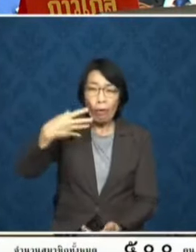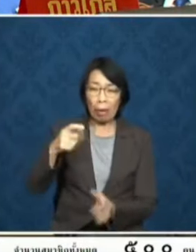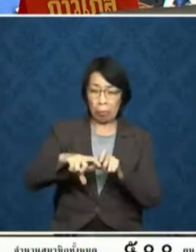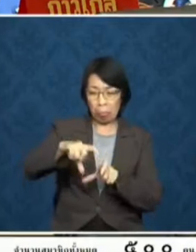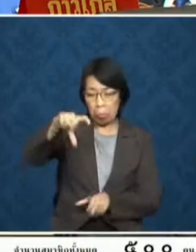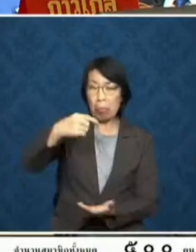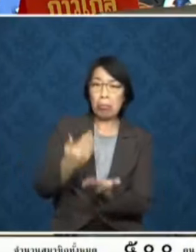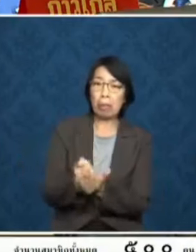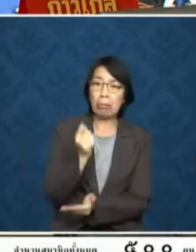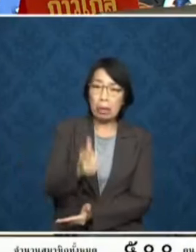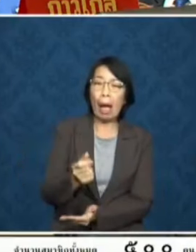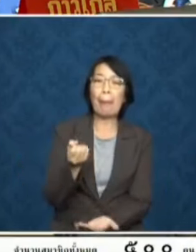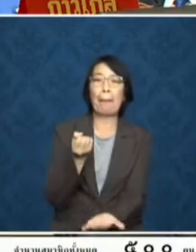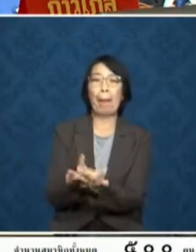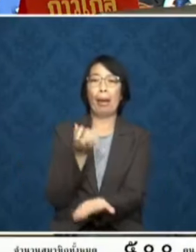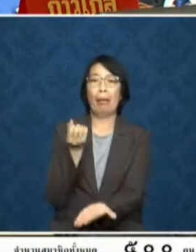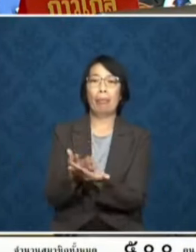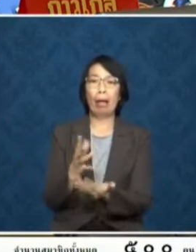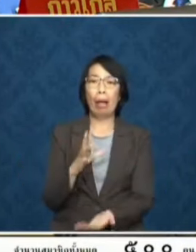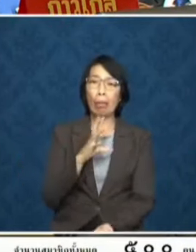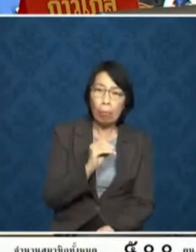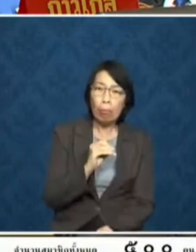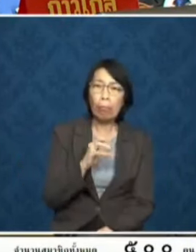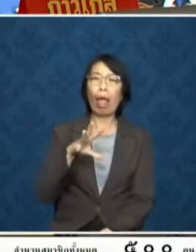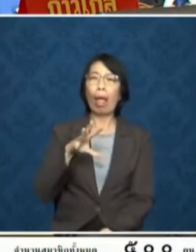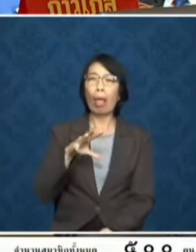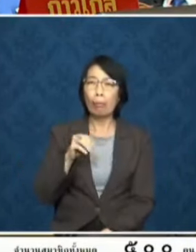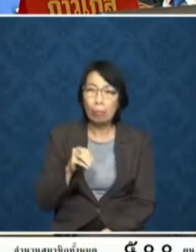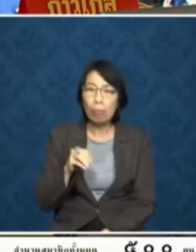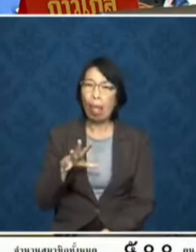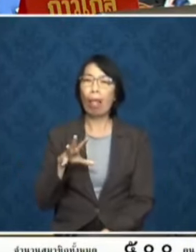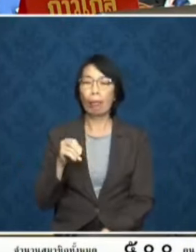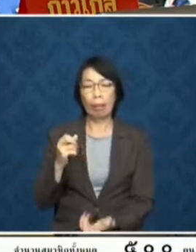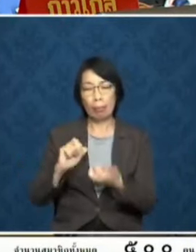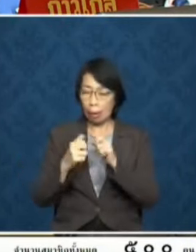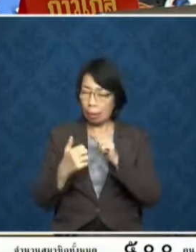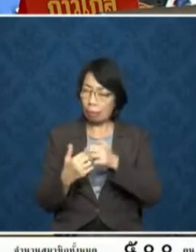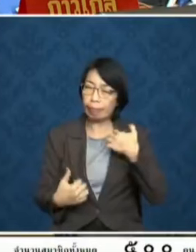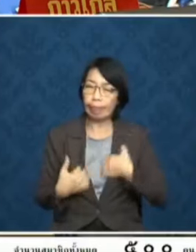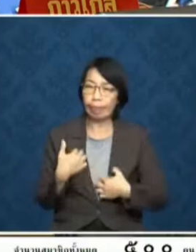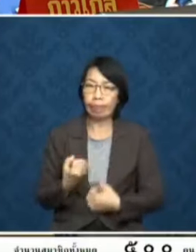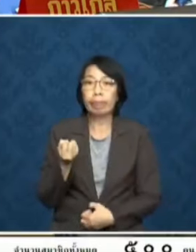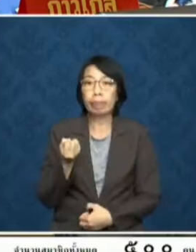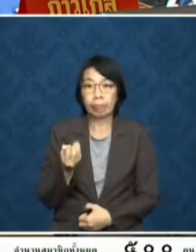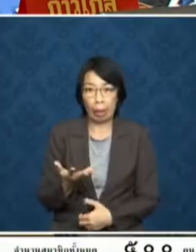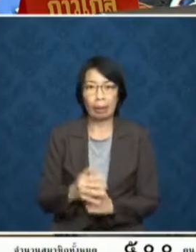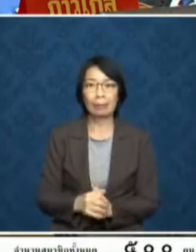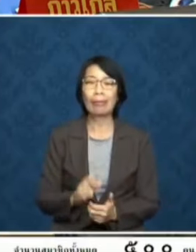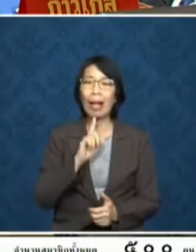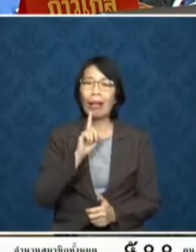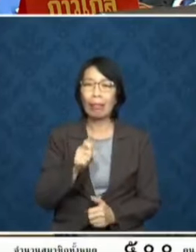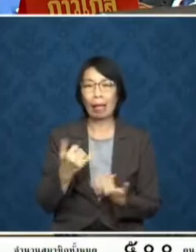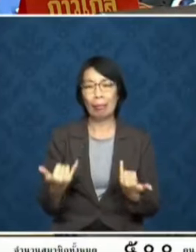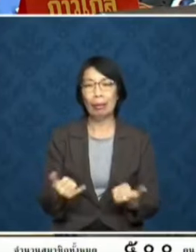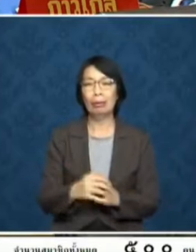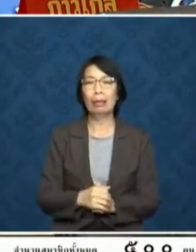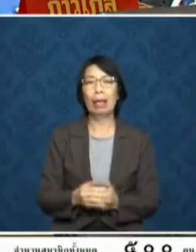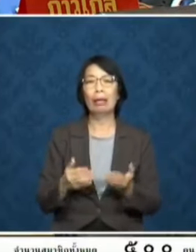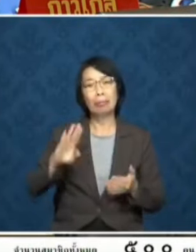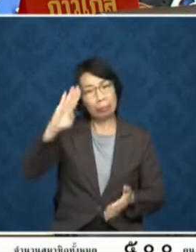กว่าปกตินะคะไฟติดดับๆบ่อยๆแบบนี้เป็นปัญหามากๆค่ะไม่แน่ใจว่าจะมีขีดความสามารถอะไรไ